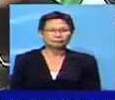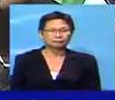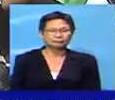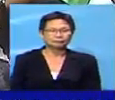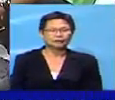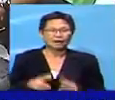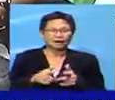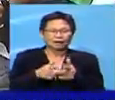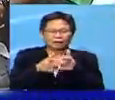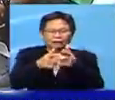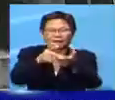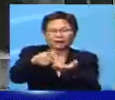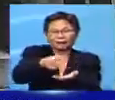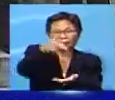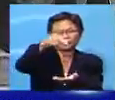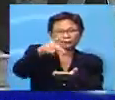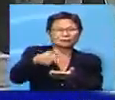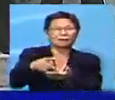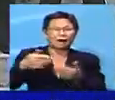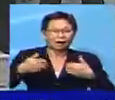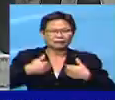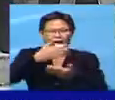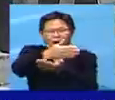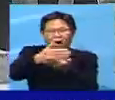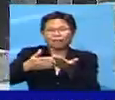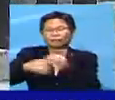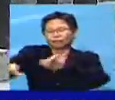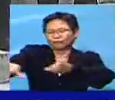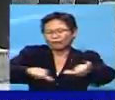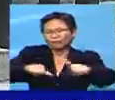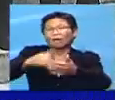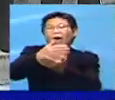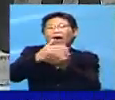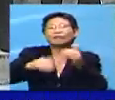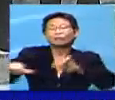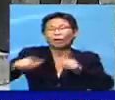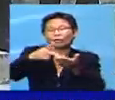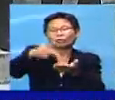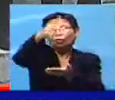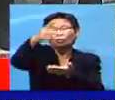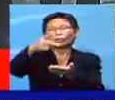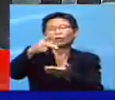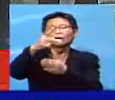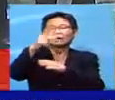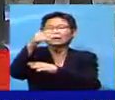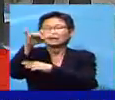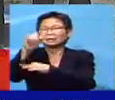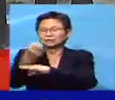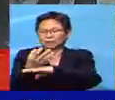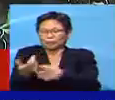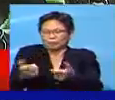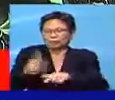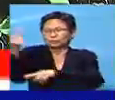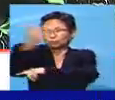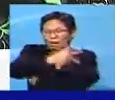larian kampus to expl ini diadakan sebagai sebahagian daripada aktiviti kolej Krismas yang berlangsung selama t hari